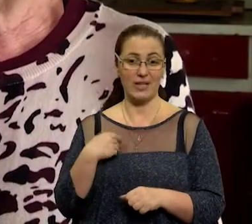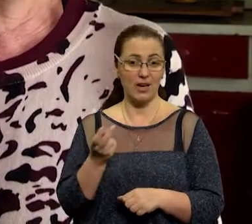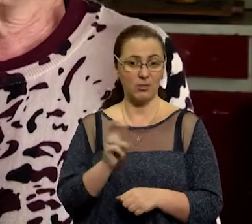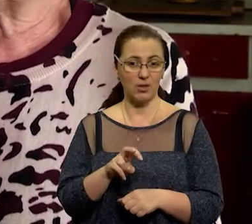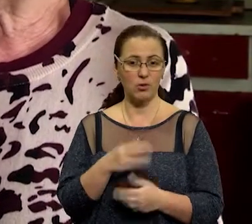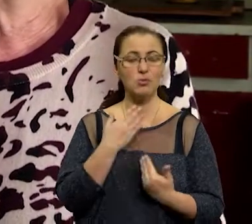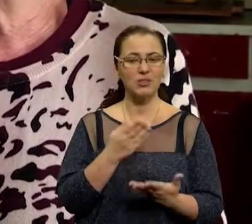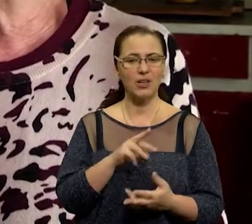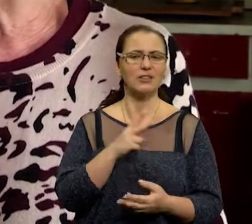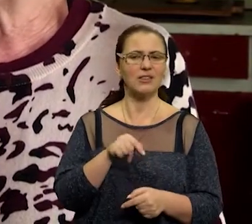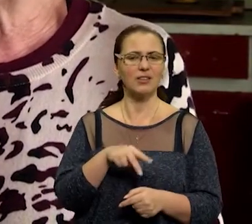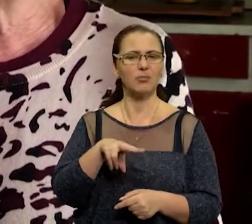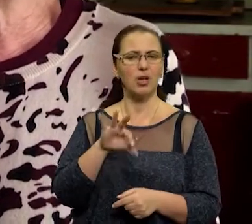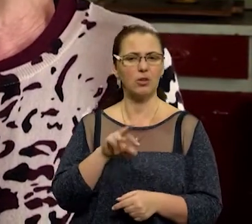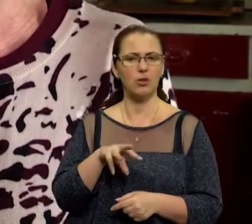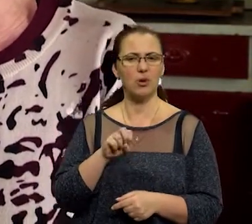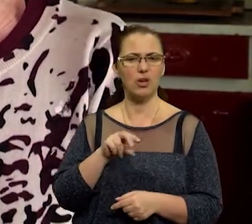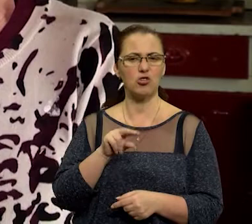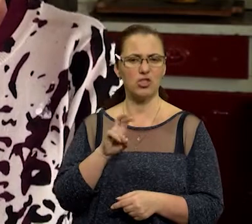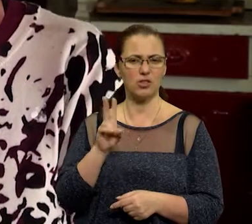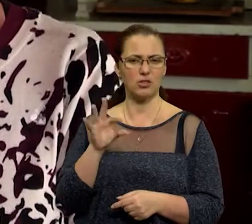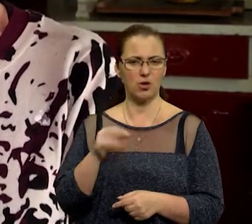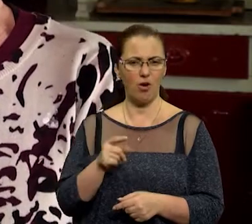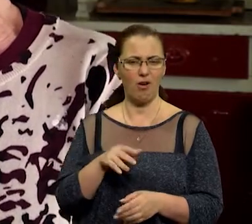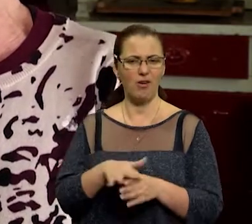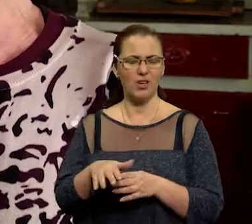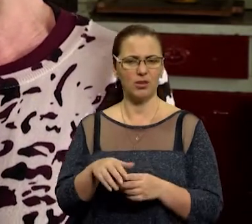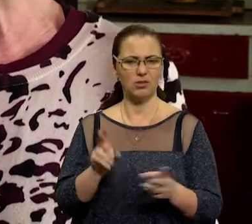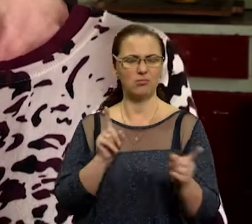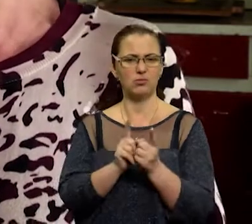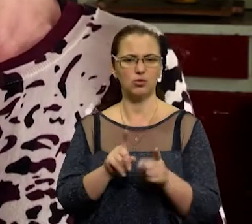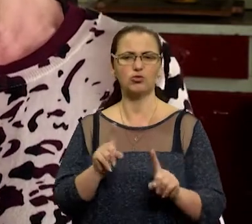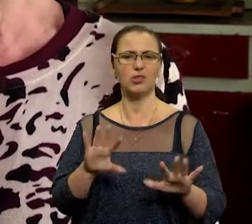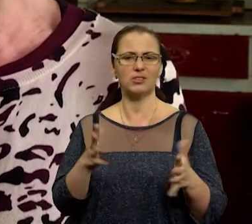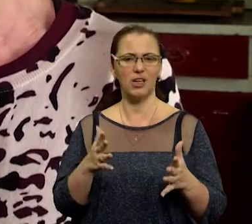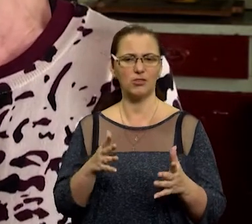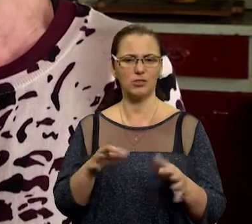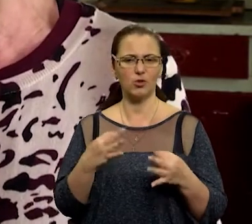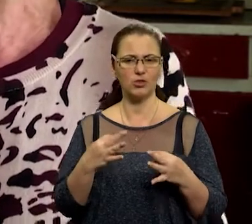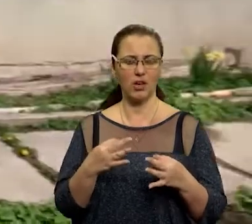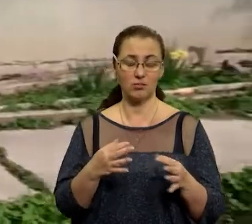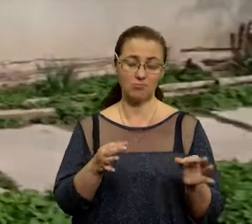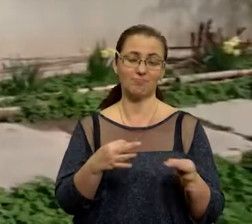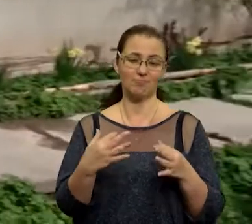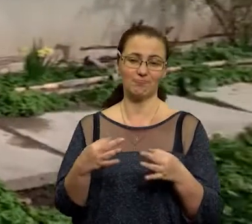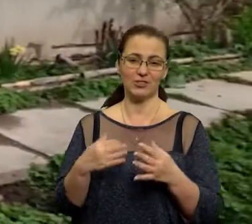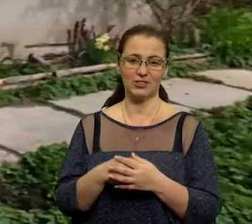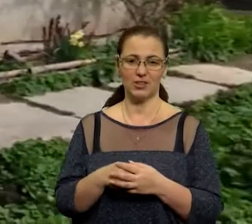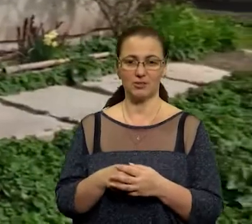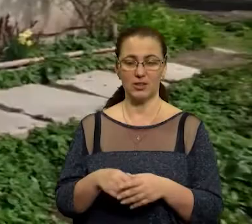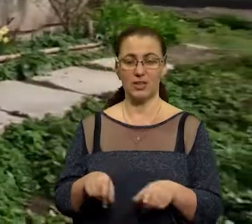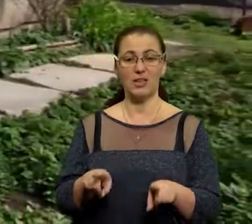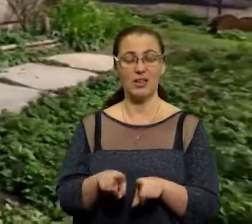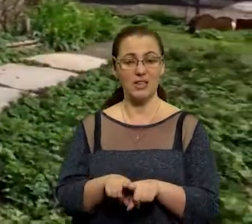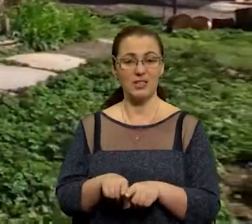наш Ломаченко зіграв бій, що там сталося, що до чого, Володя мені розказує. Утім, за таку